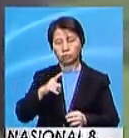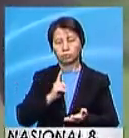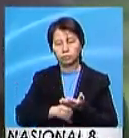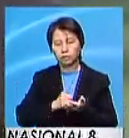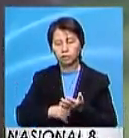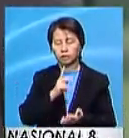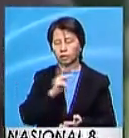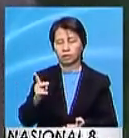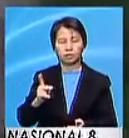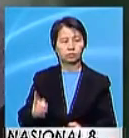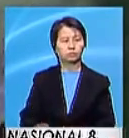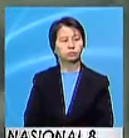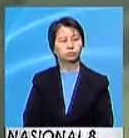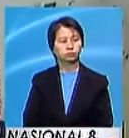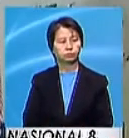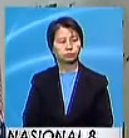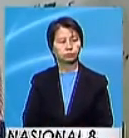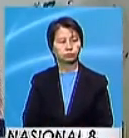diperkatakan.